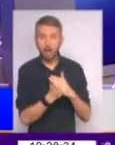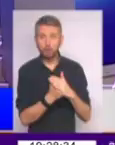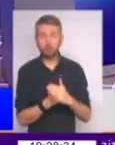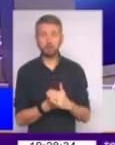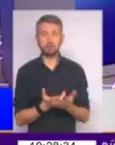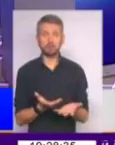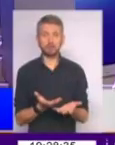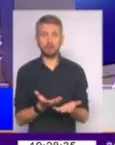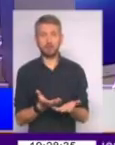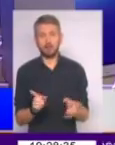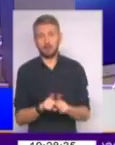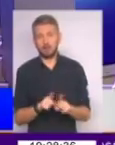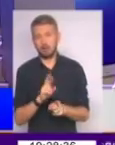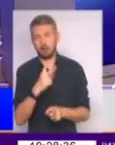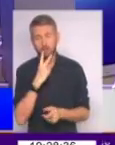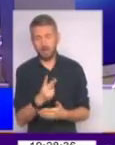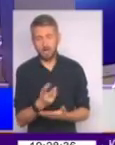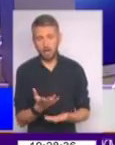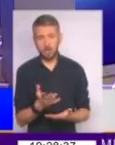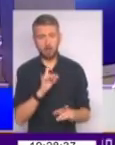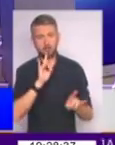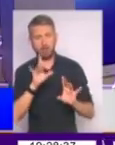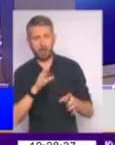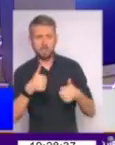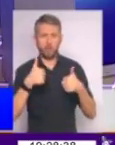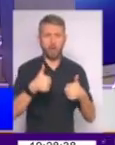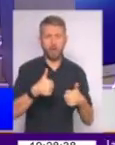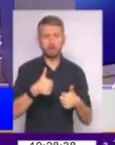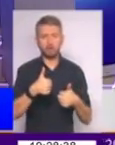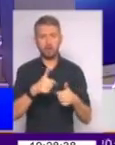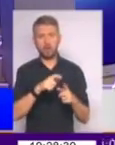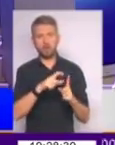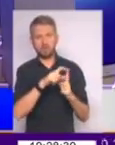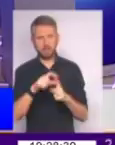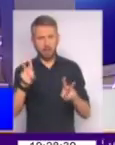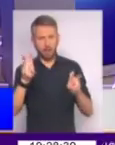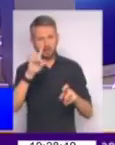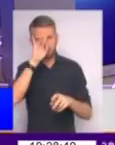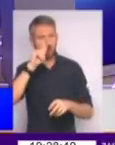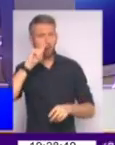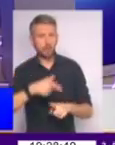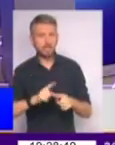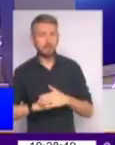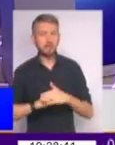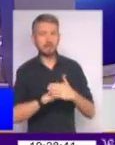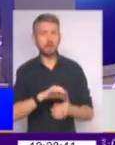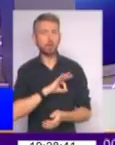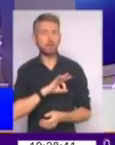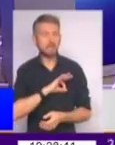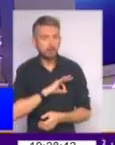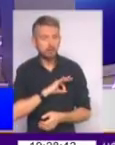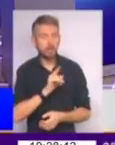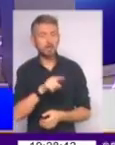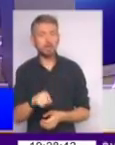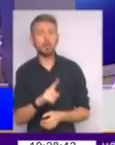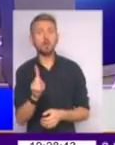не виглядало піарно і гарно під лазами «Слава Україні», але це є підстава юридична тим,